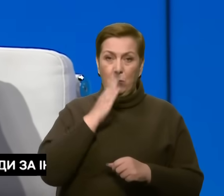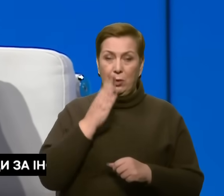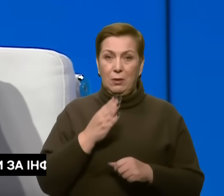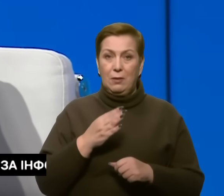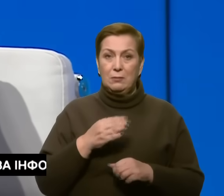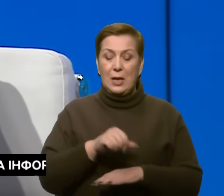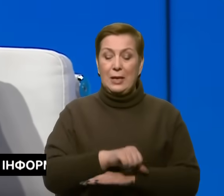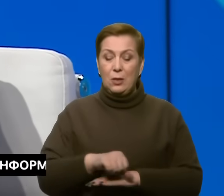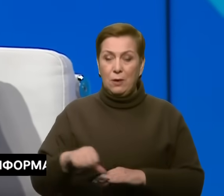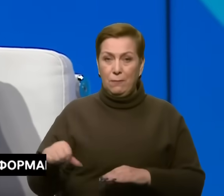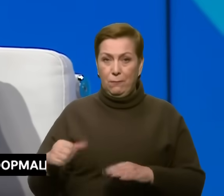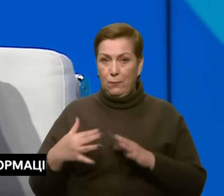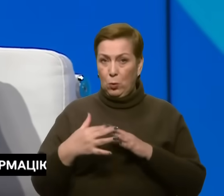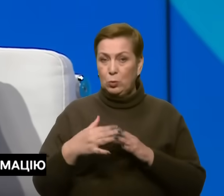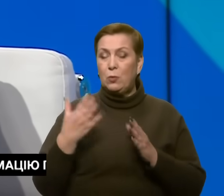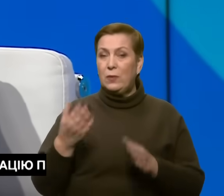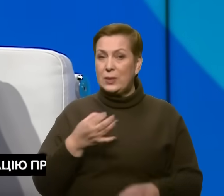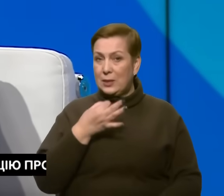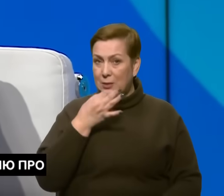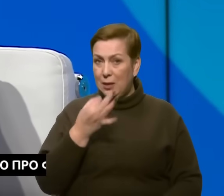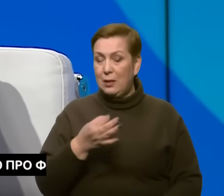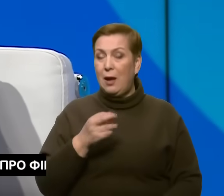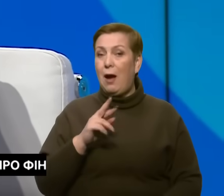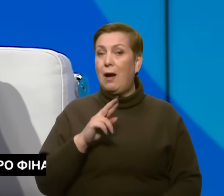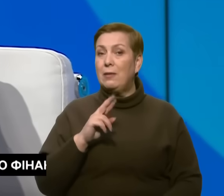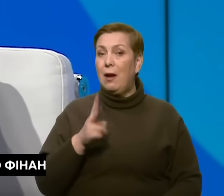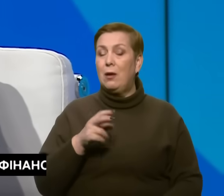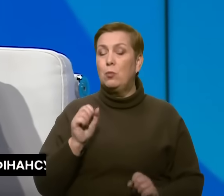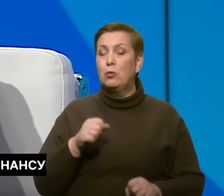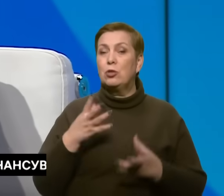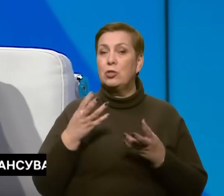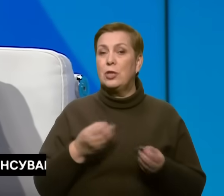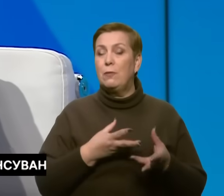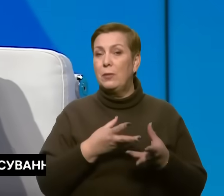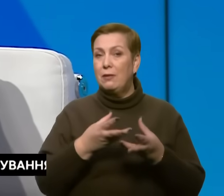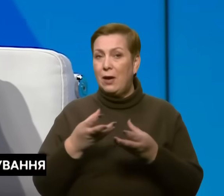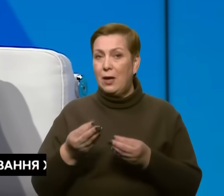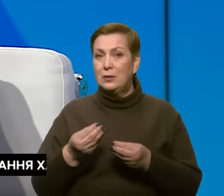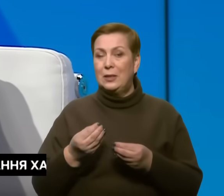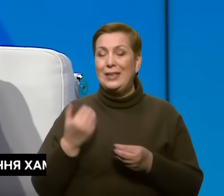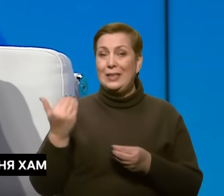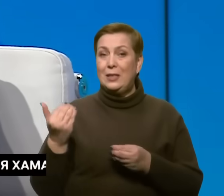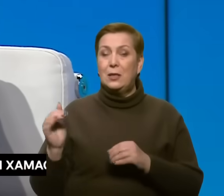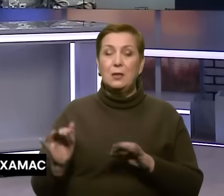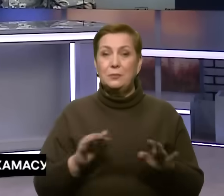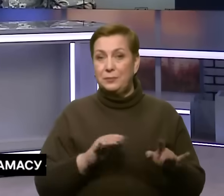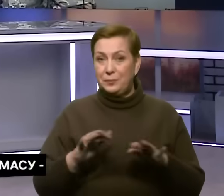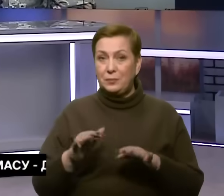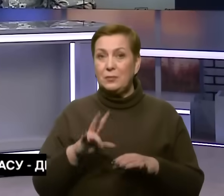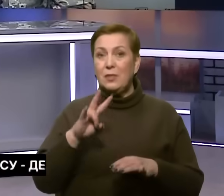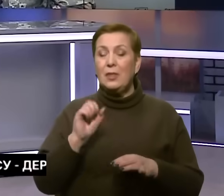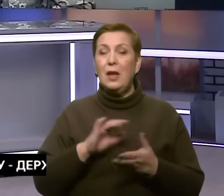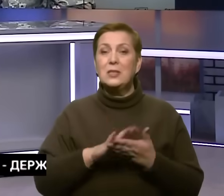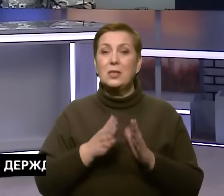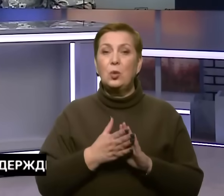фронту ви також сказали, а як це ще може впливати, ось цей їх рух, переміщення, переформатування на ситуацію з